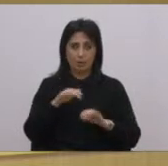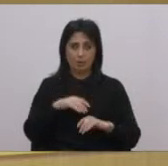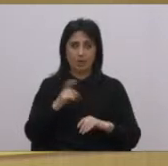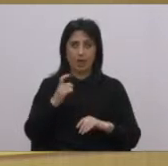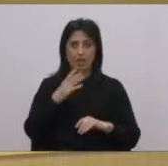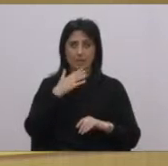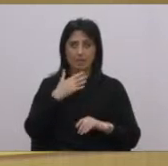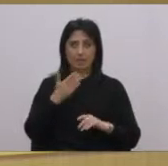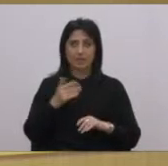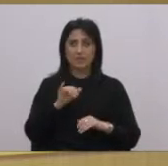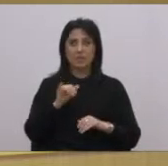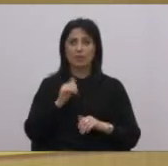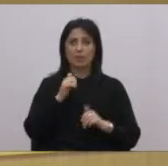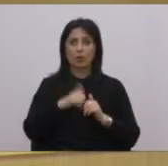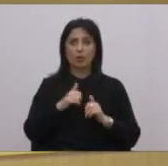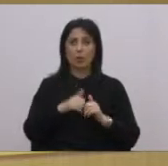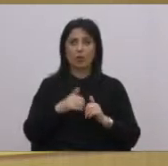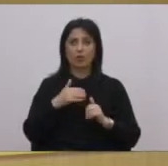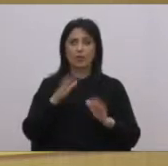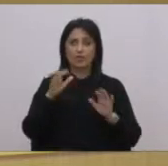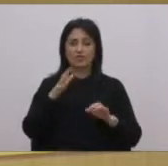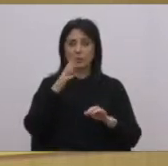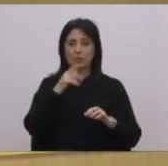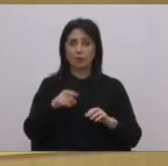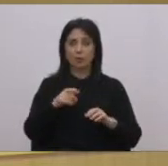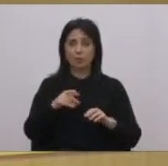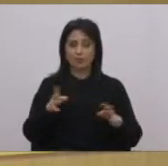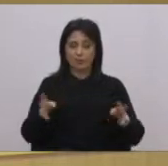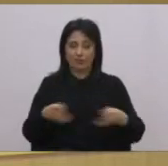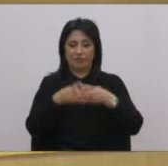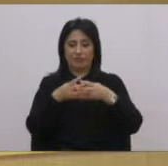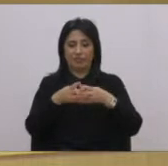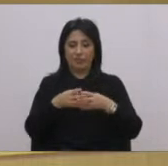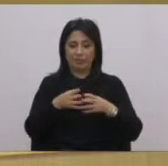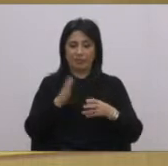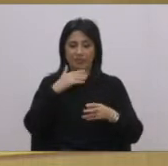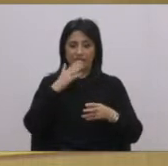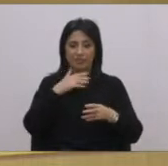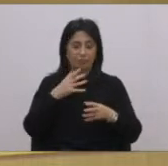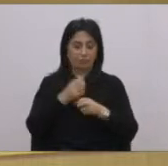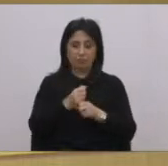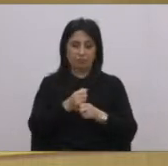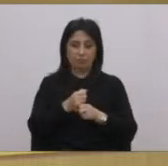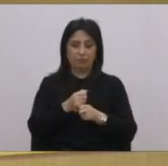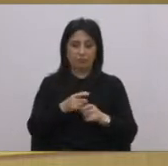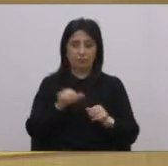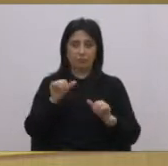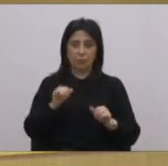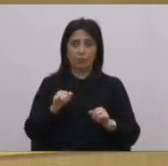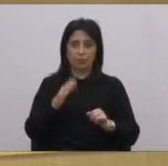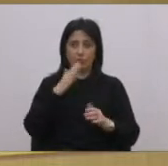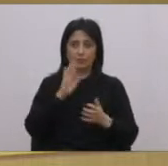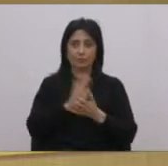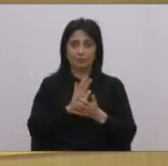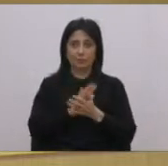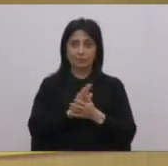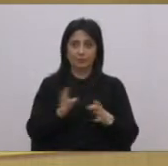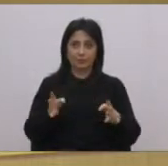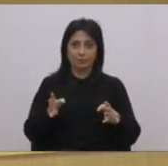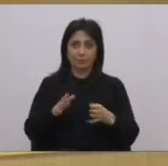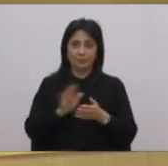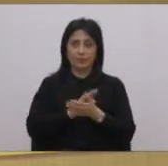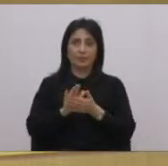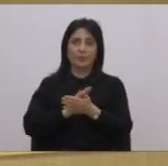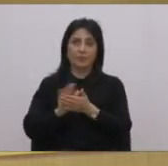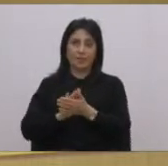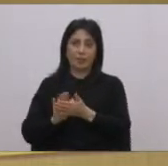ხარისხიან წყლით, სადაც ფაქტობრივად ყოველი წვიმის დროს იმღვრევა წყალი და შემდეგ ხდება შეზღუდვა წყალმომარაგების, იმიტომ რომ მოხდეს აი ამ